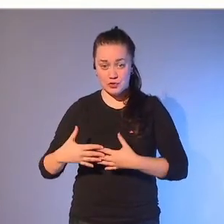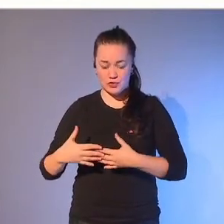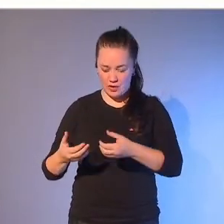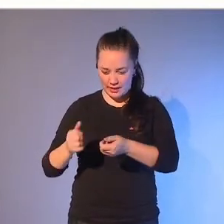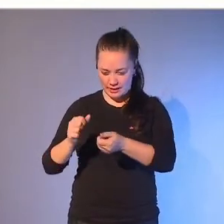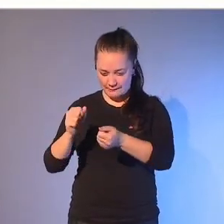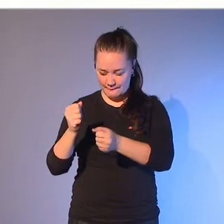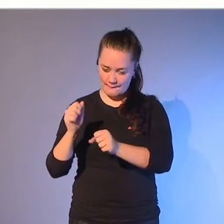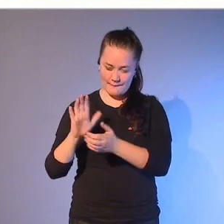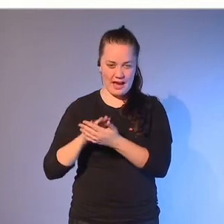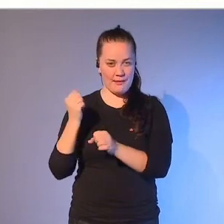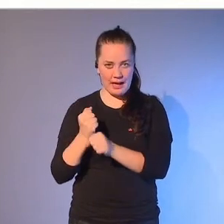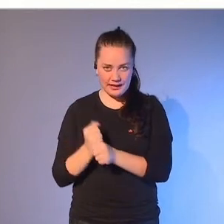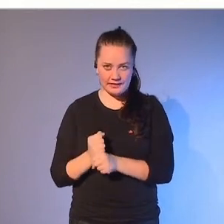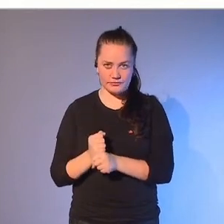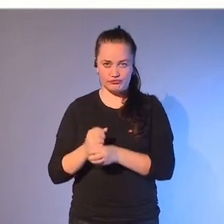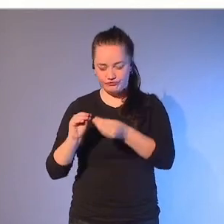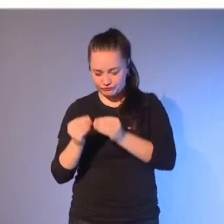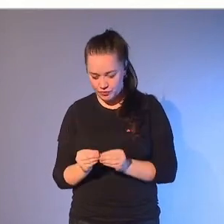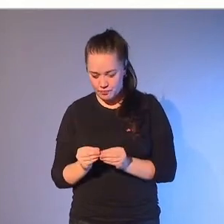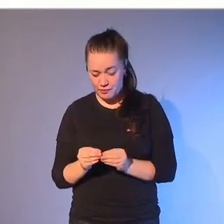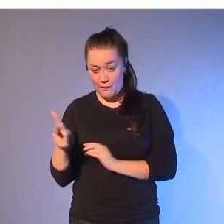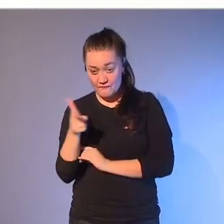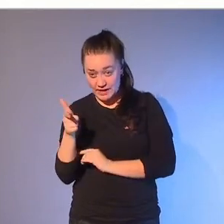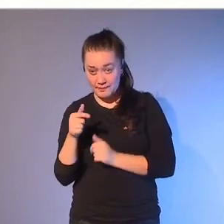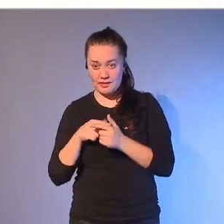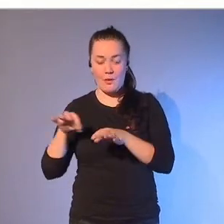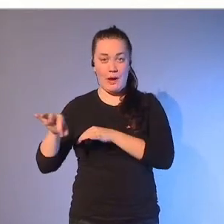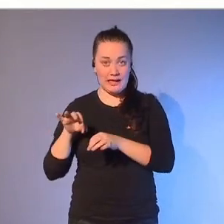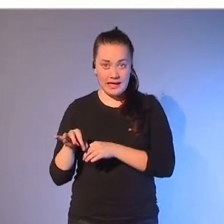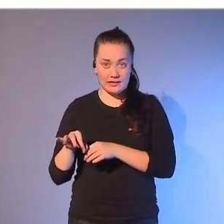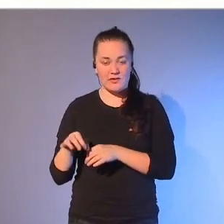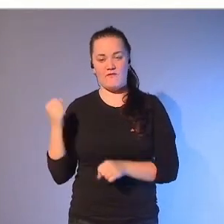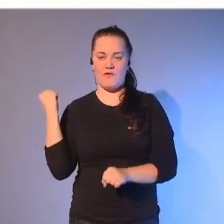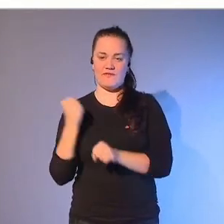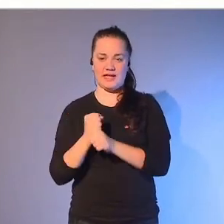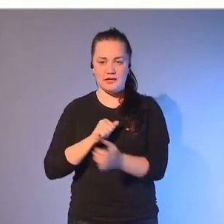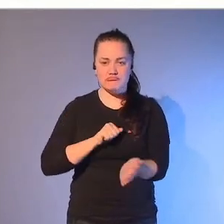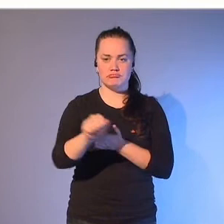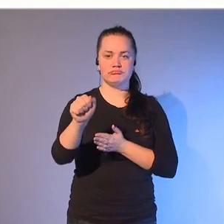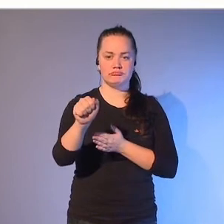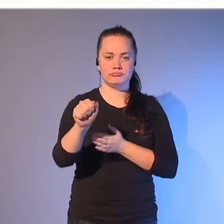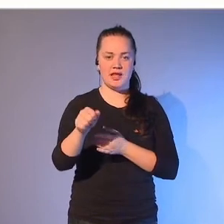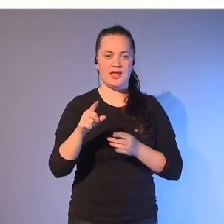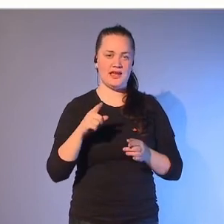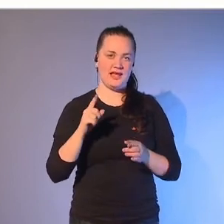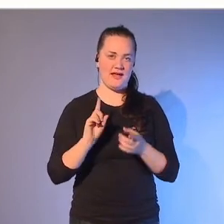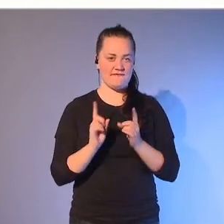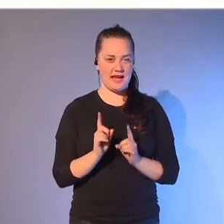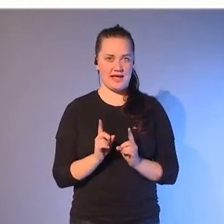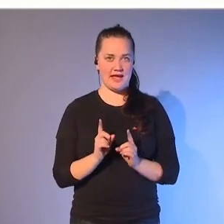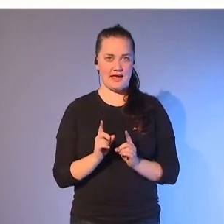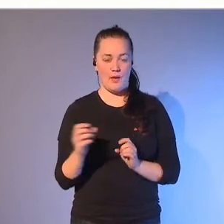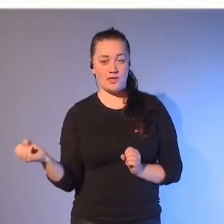redigert. Og så, for å på en måte sette sitt stempel på det, så velger de å underlegge med